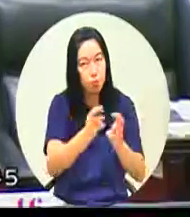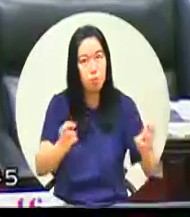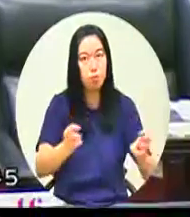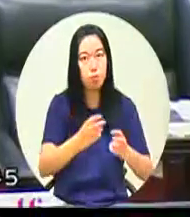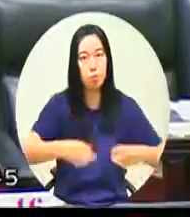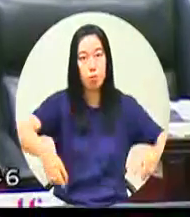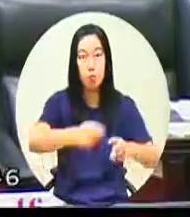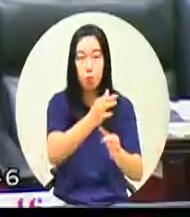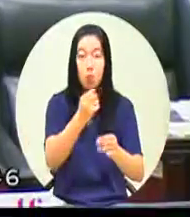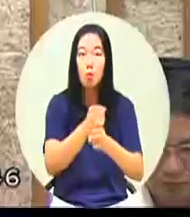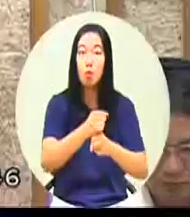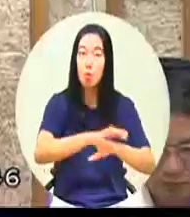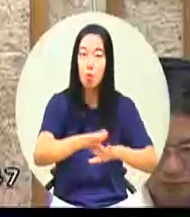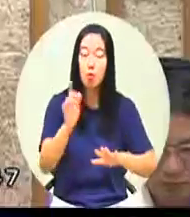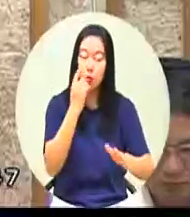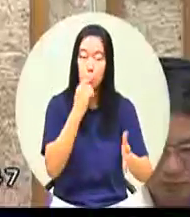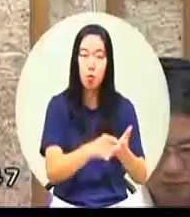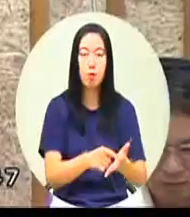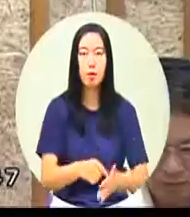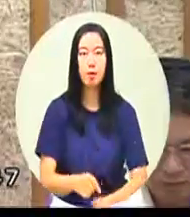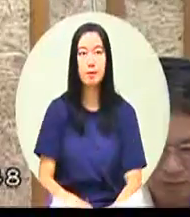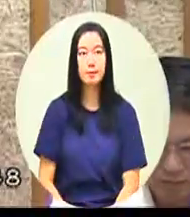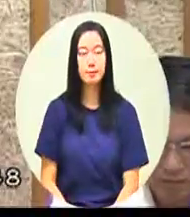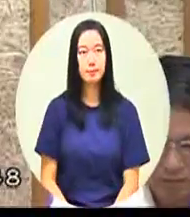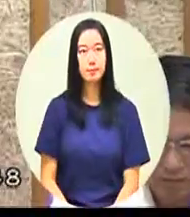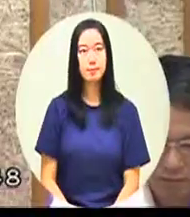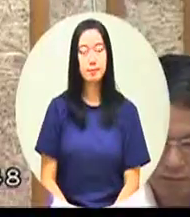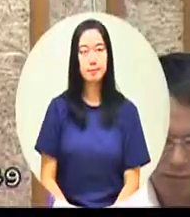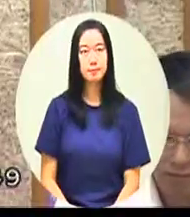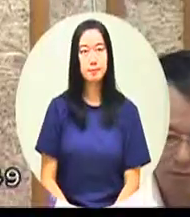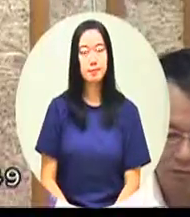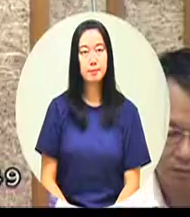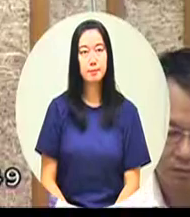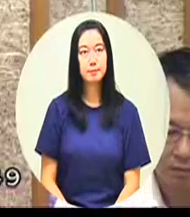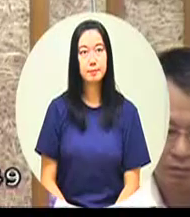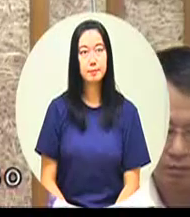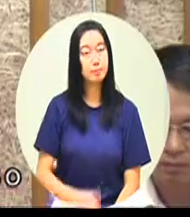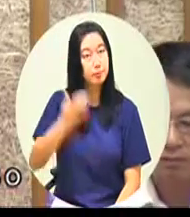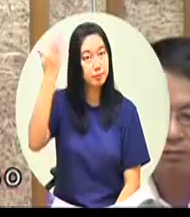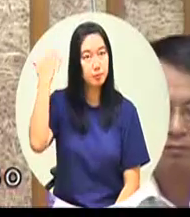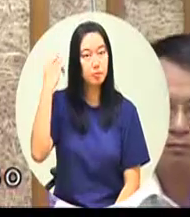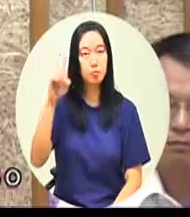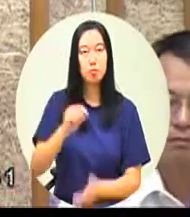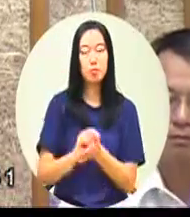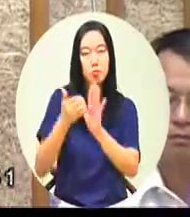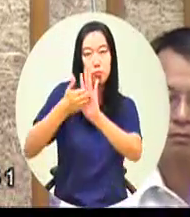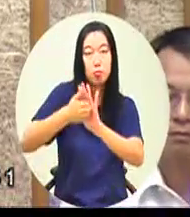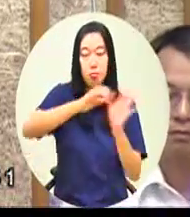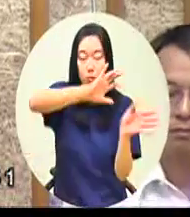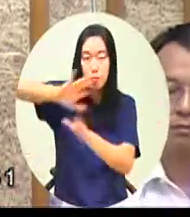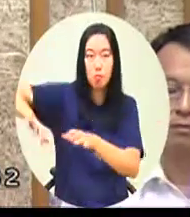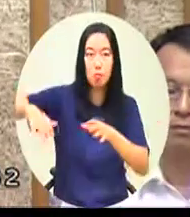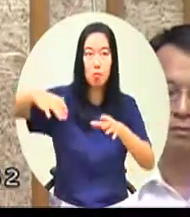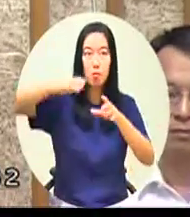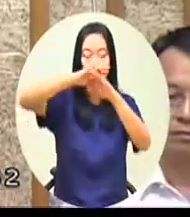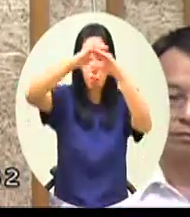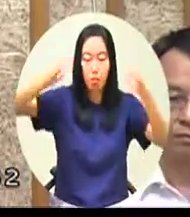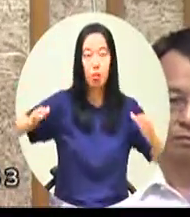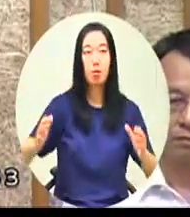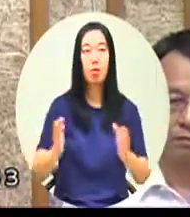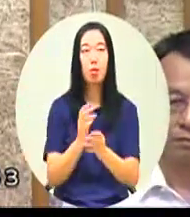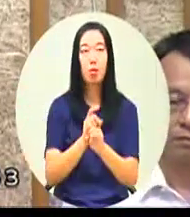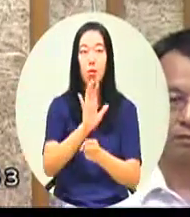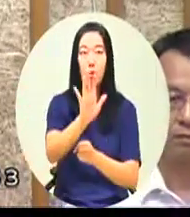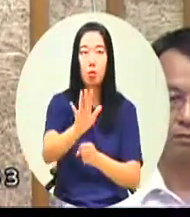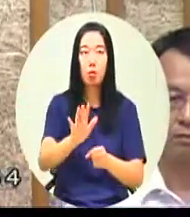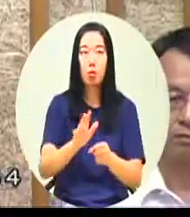我们来研究这个部分啦。啊，当然，嘿啊，因为过去讲，过去可能在防风林这个部分，因为有咱的用水